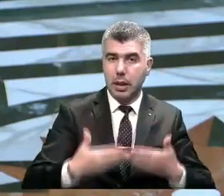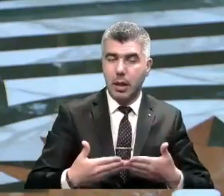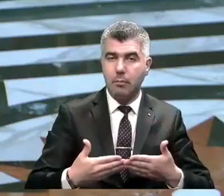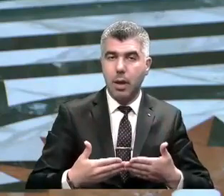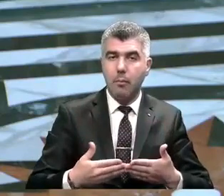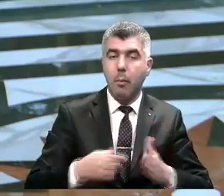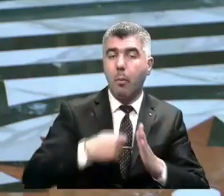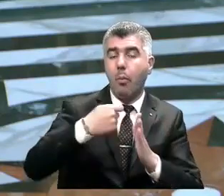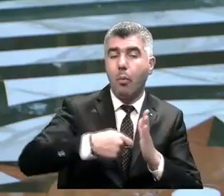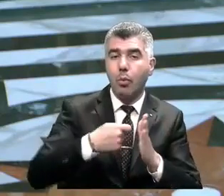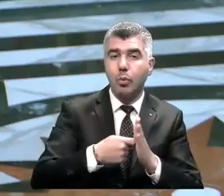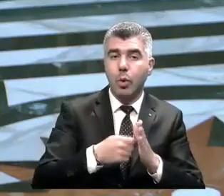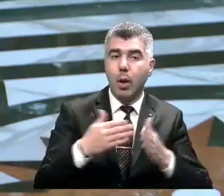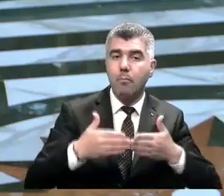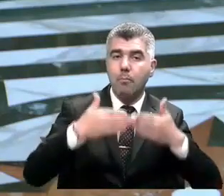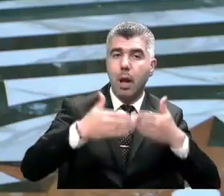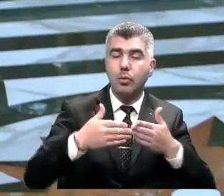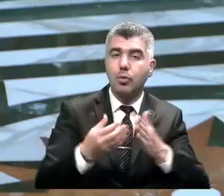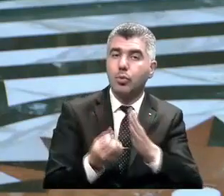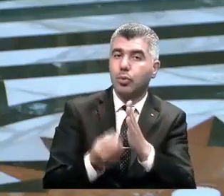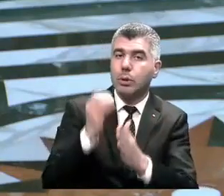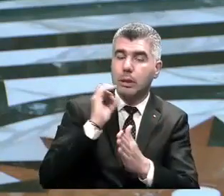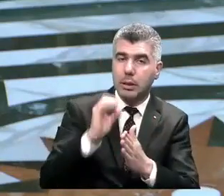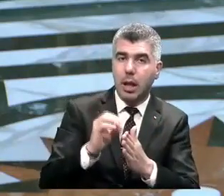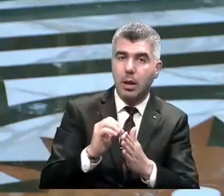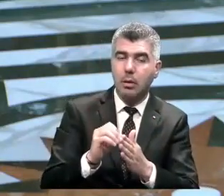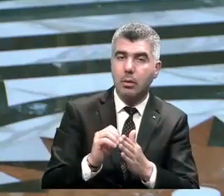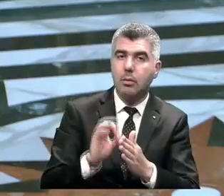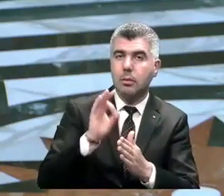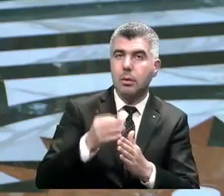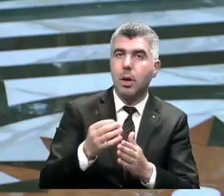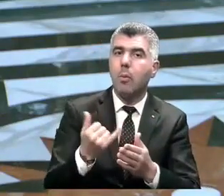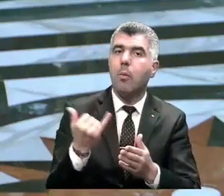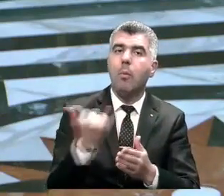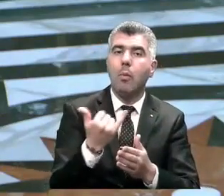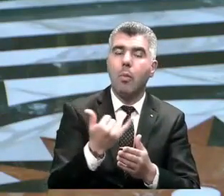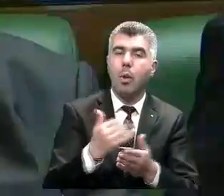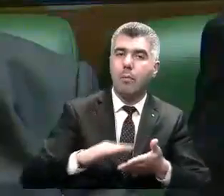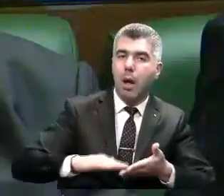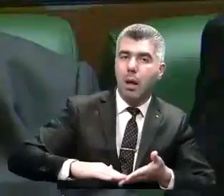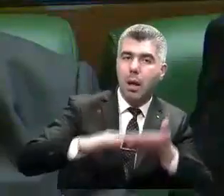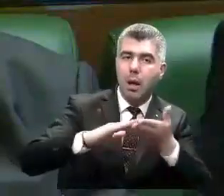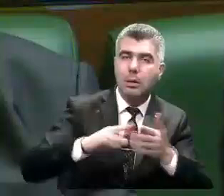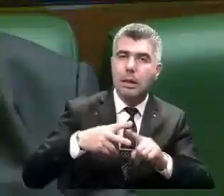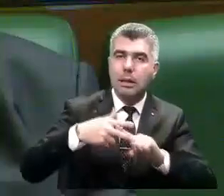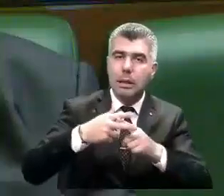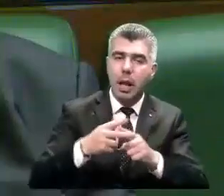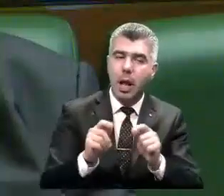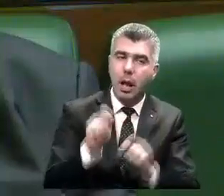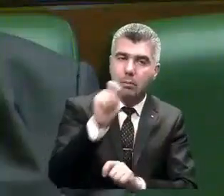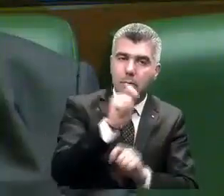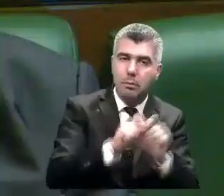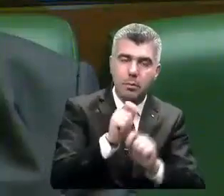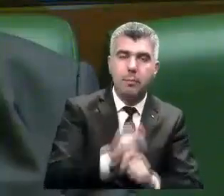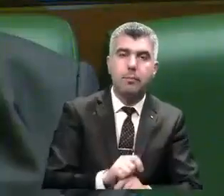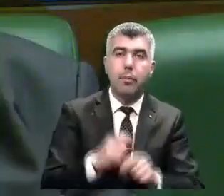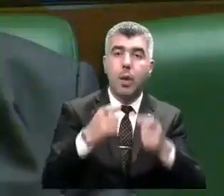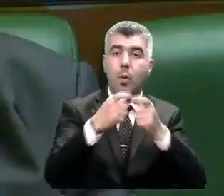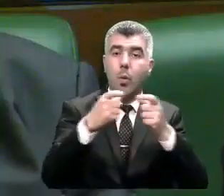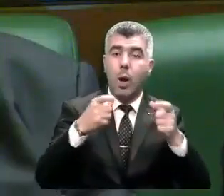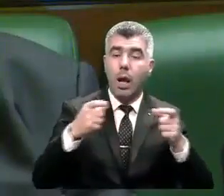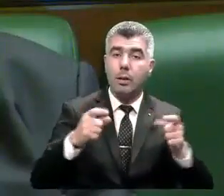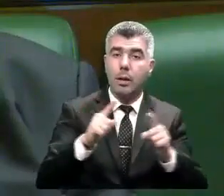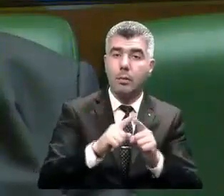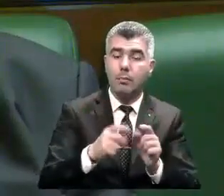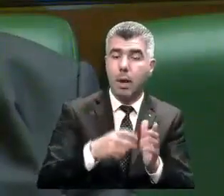نربطوا الموانئ الجديده باش نساهموا في قطاع الموانئ والصناعه واللوجيستيك، مشاريع ايضا توسيع شبكه الخطوط